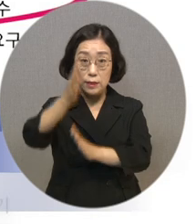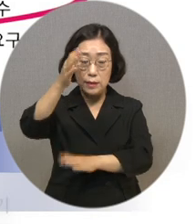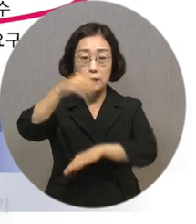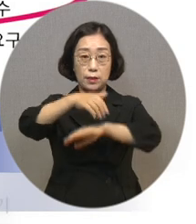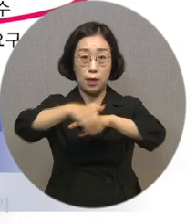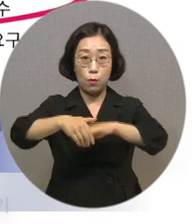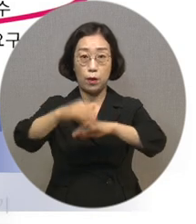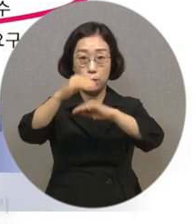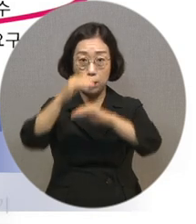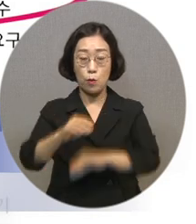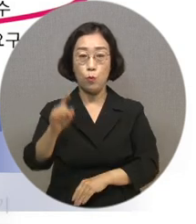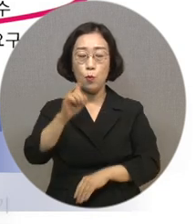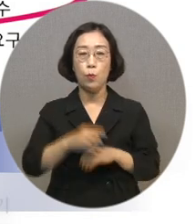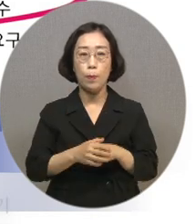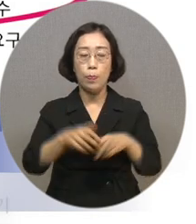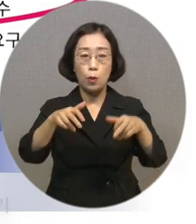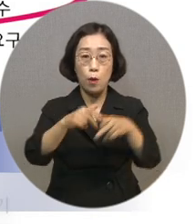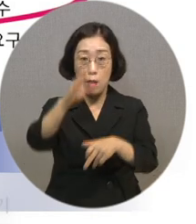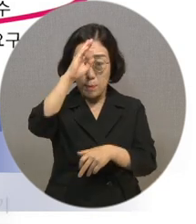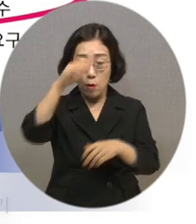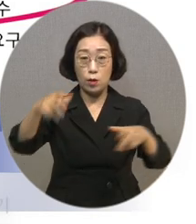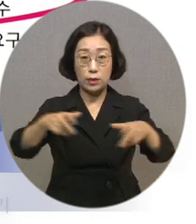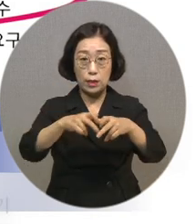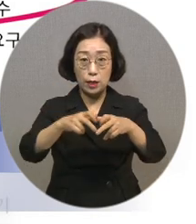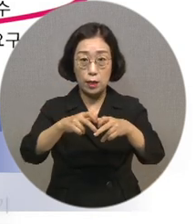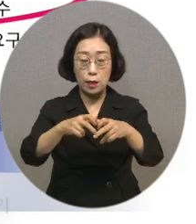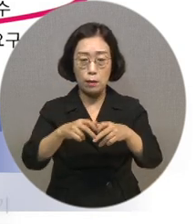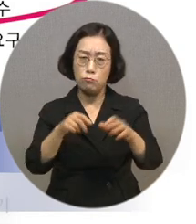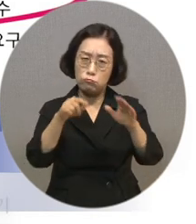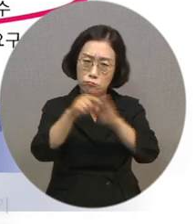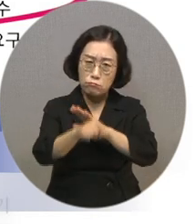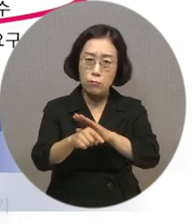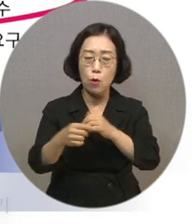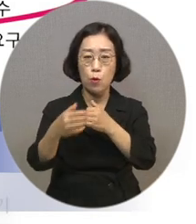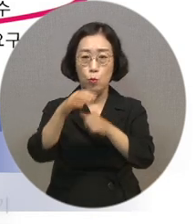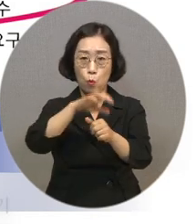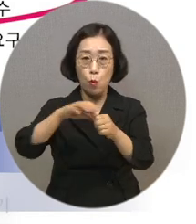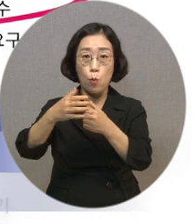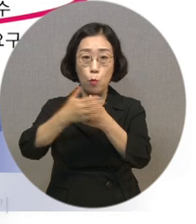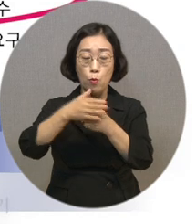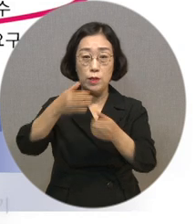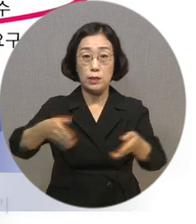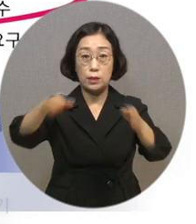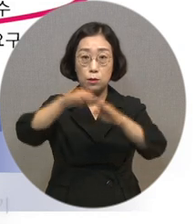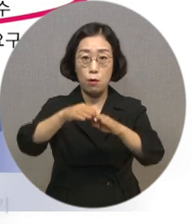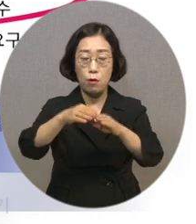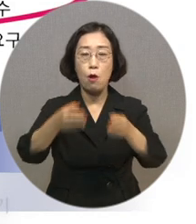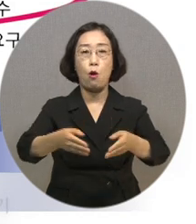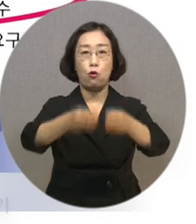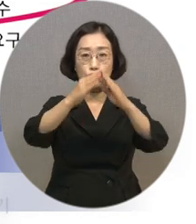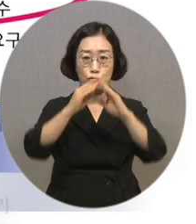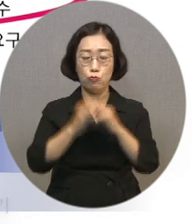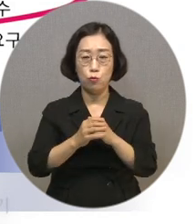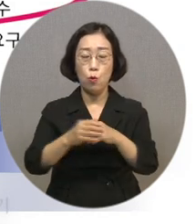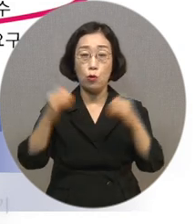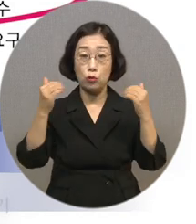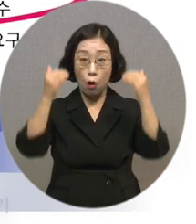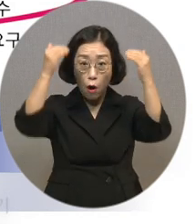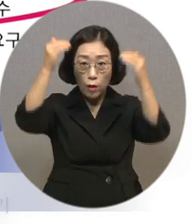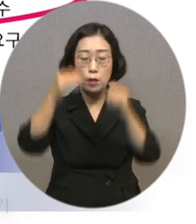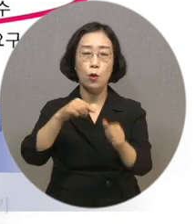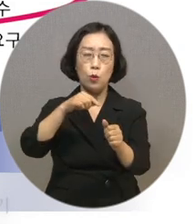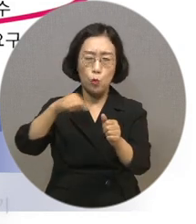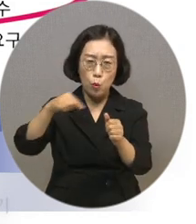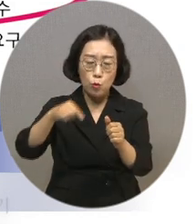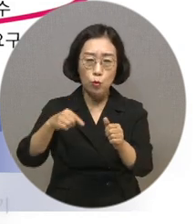따르면 뇌변병 장애인이 이용할 수 있는 24시간 돌봄 시설 건립과 성인 뇌변병 장애인들에게 교육